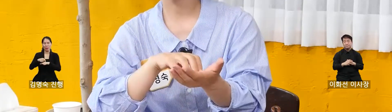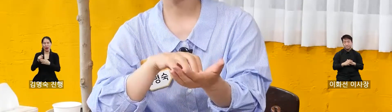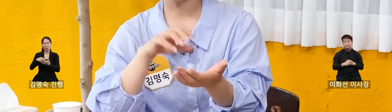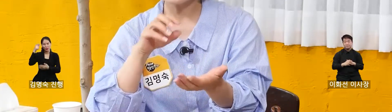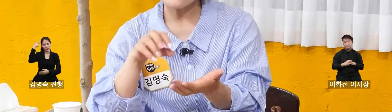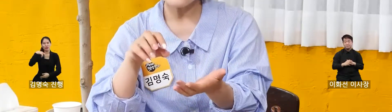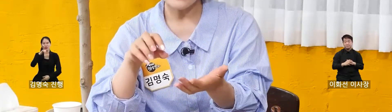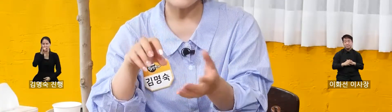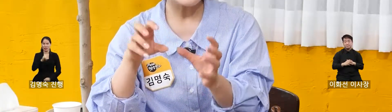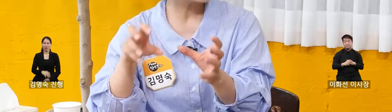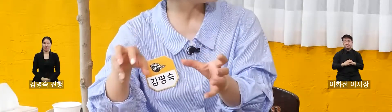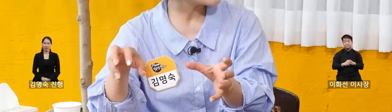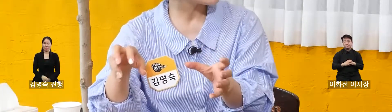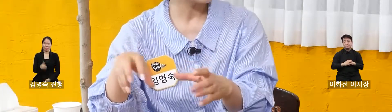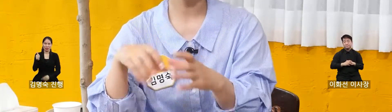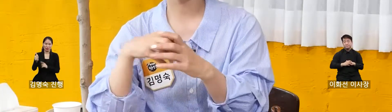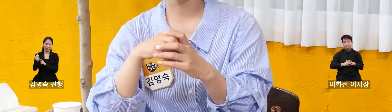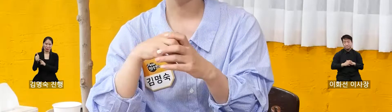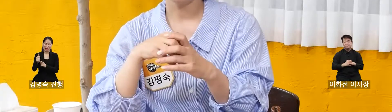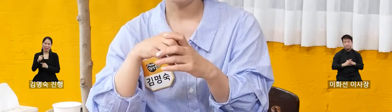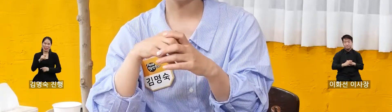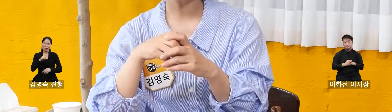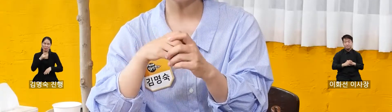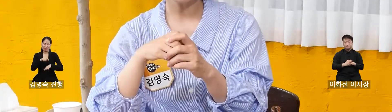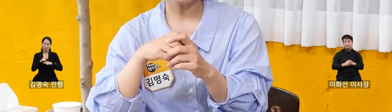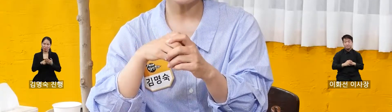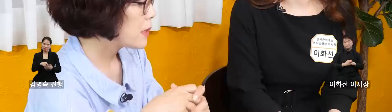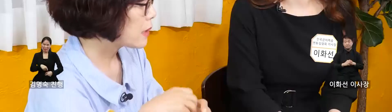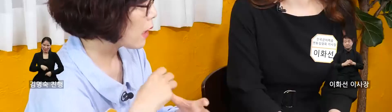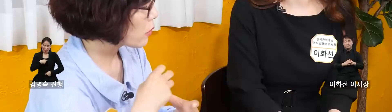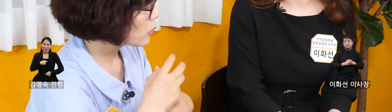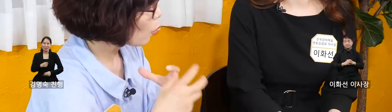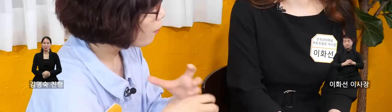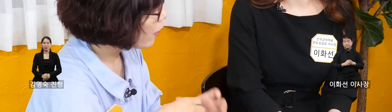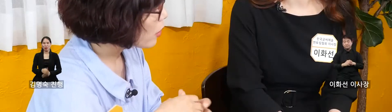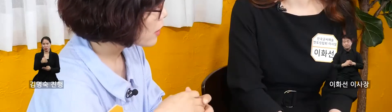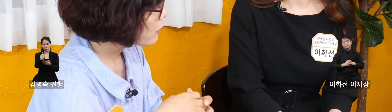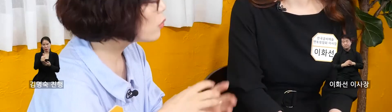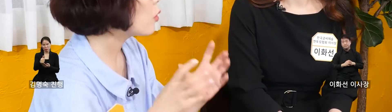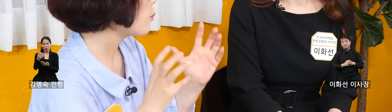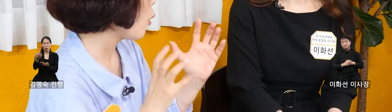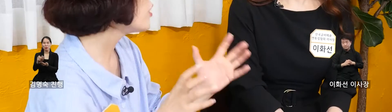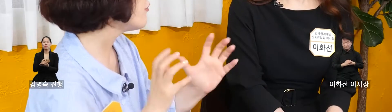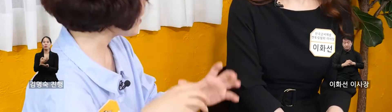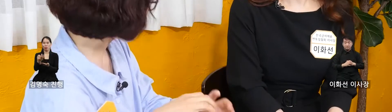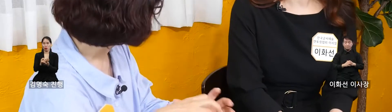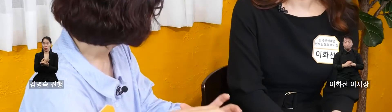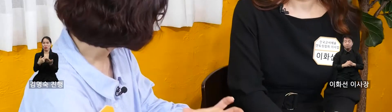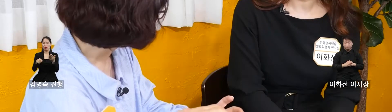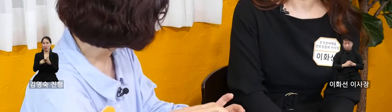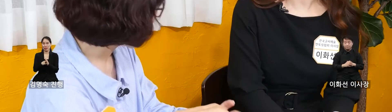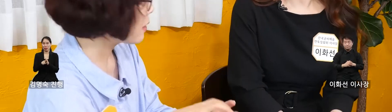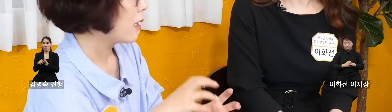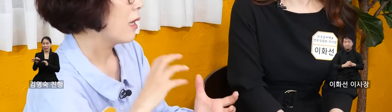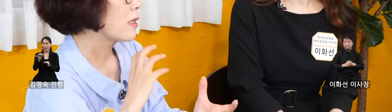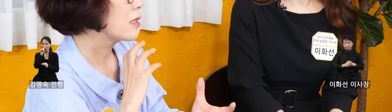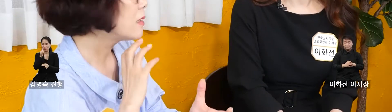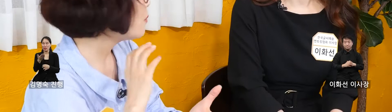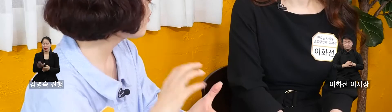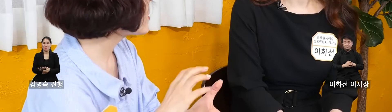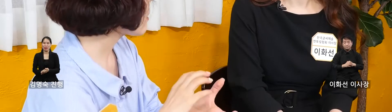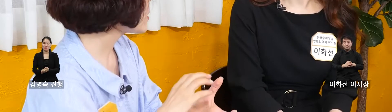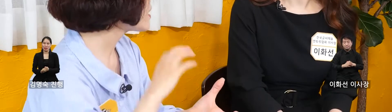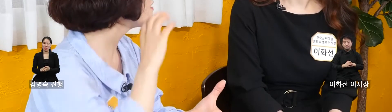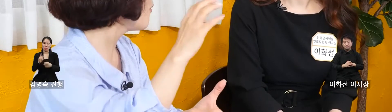그러니까 정말 그분의 그 진심. 정말 아, 손님을 내가 어떤 돈 벌기 물론 벌기 위해서 하는 일이지만